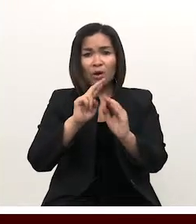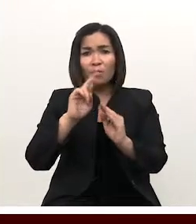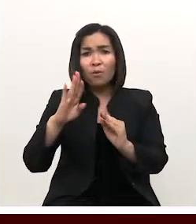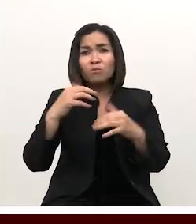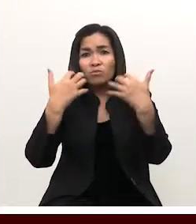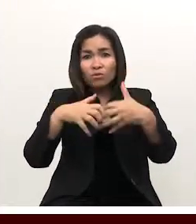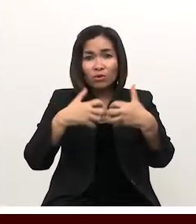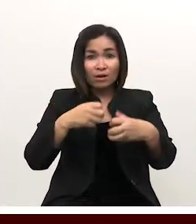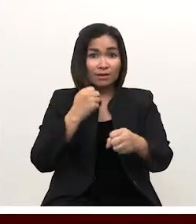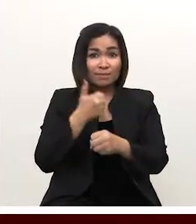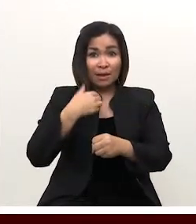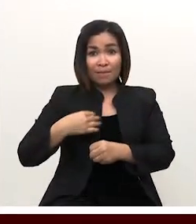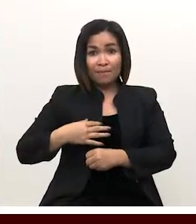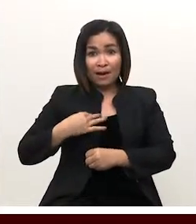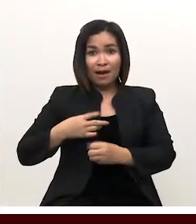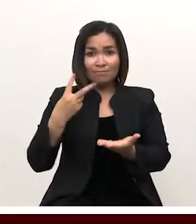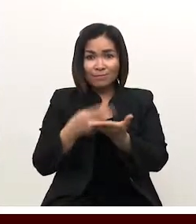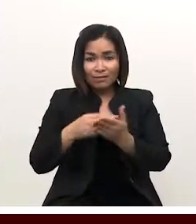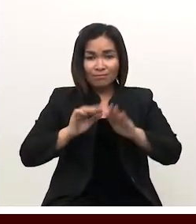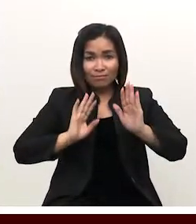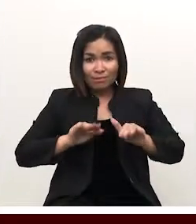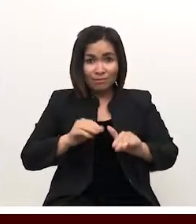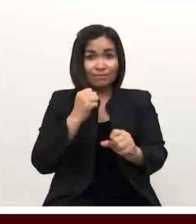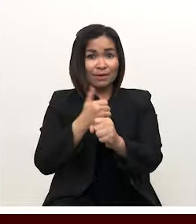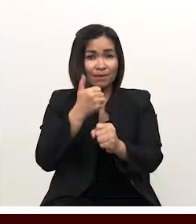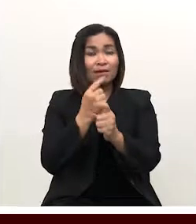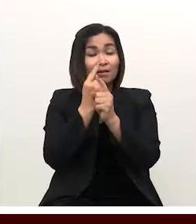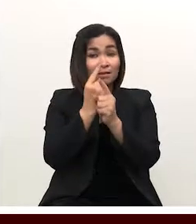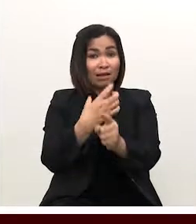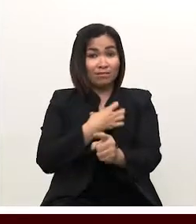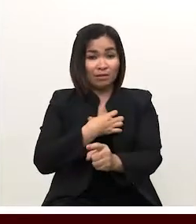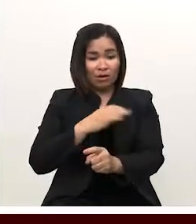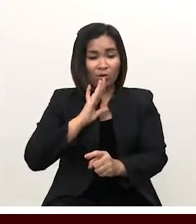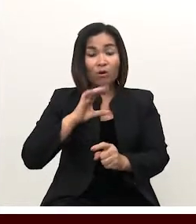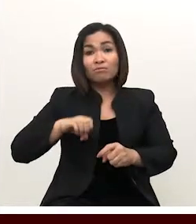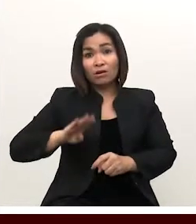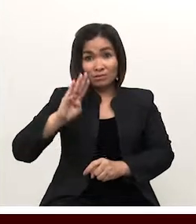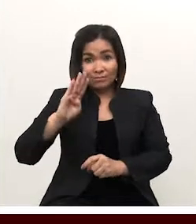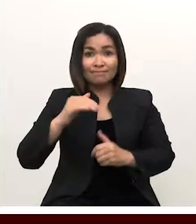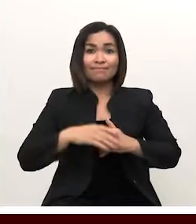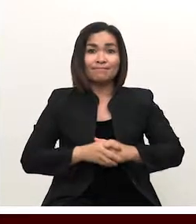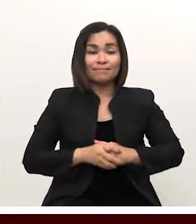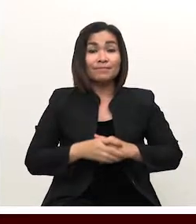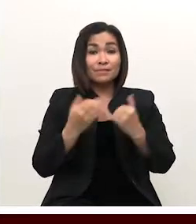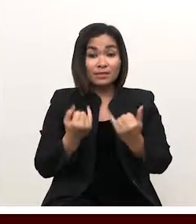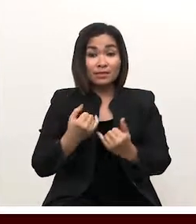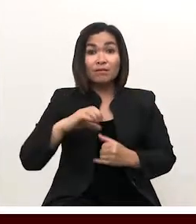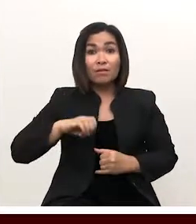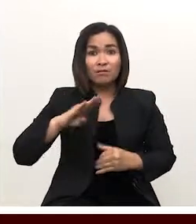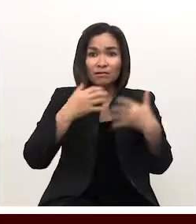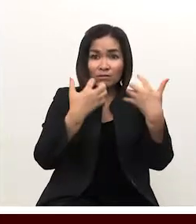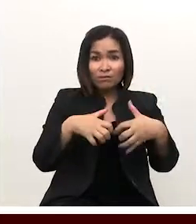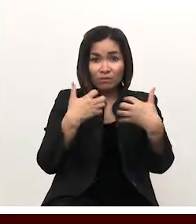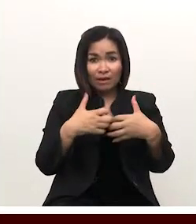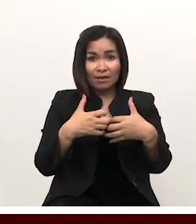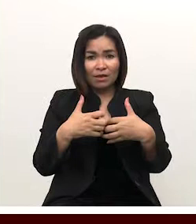านในระบบโรงงานอุตสาหกรรมคือการตัดเย็บเสื้อผ้าให้ได้กับตรงกับความต้องการของสถานประกอบการค่ะตอนนี้ทาง